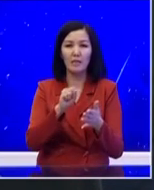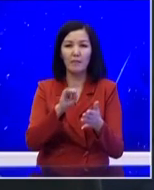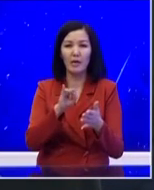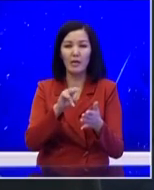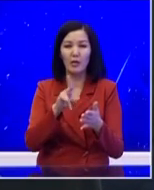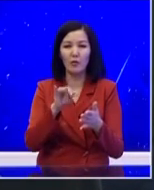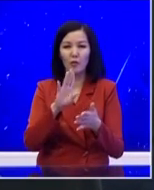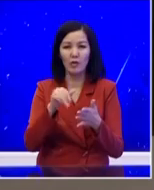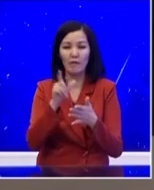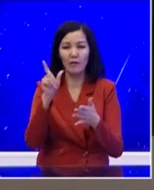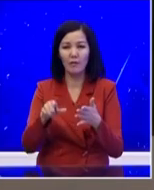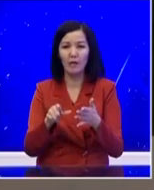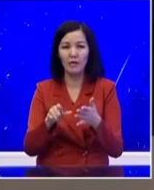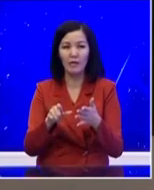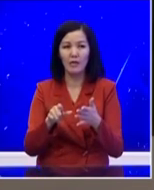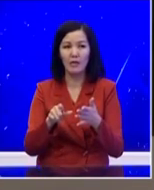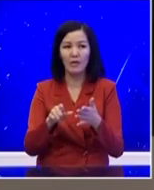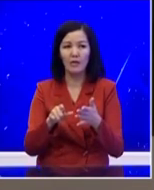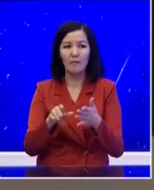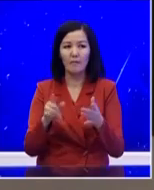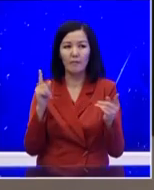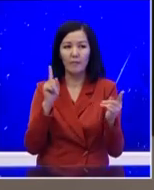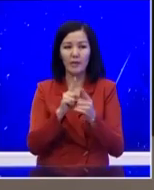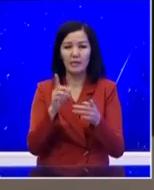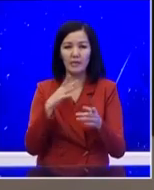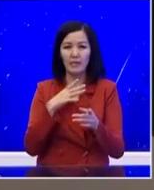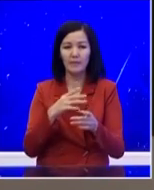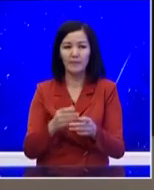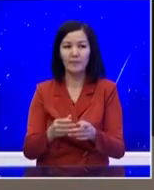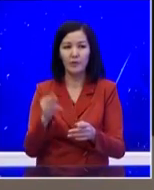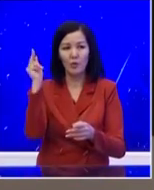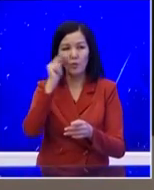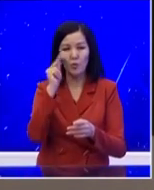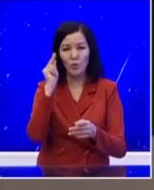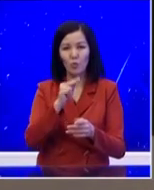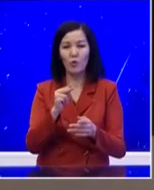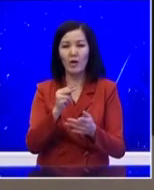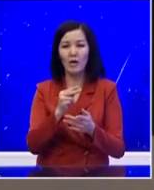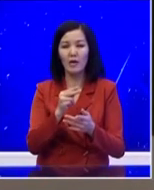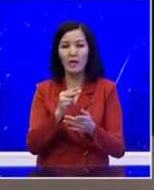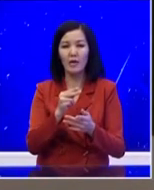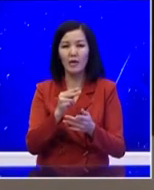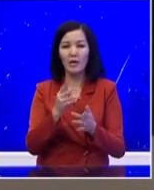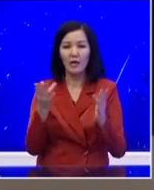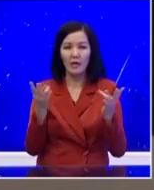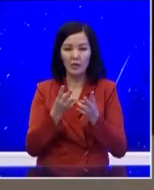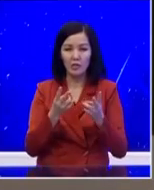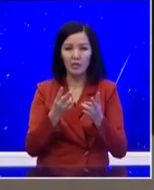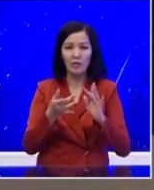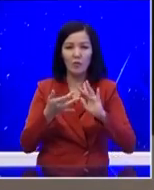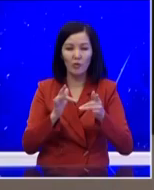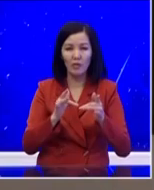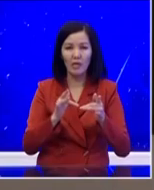сұхбаттасып, ой бөлісті. Оқуға қажетті интернет платформаларды меңгеру сіздерге де, ата-аналарыңызға